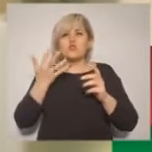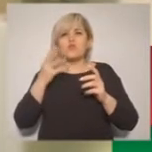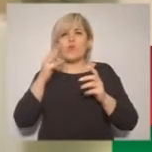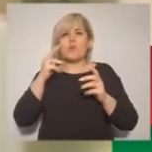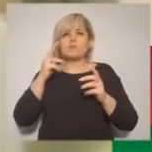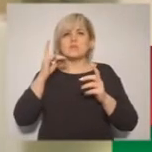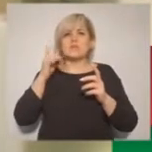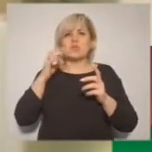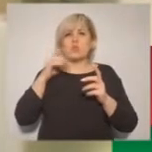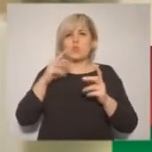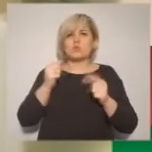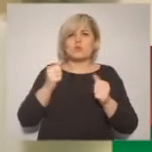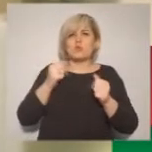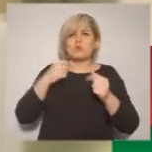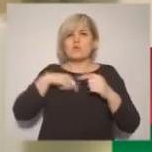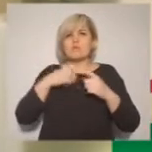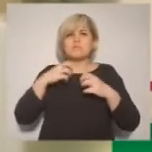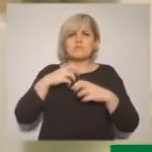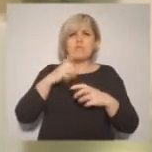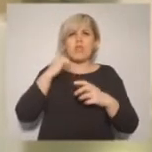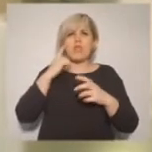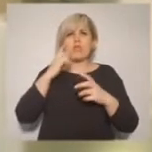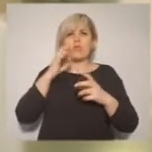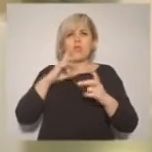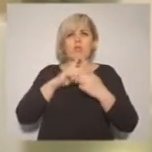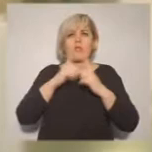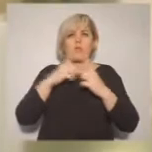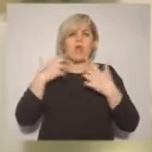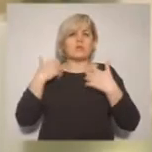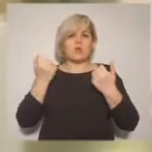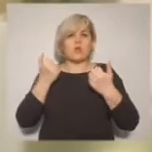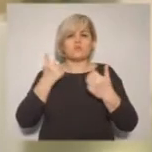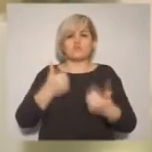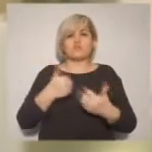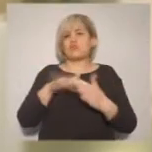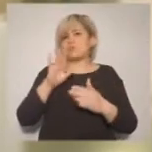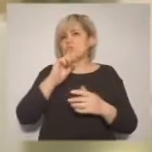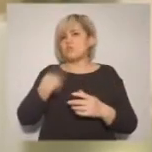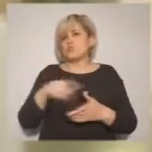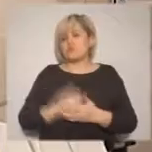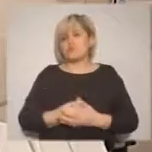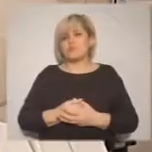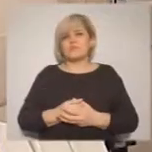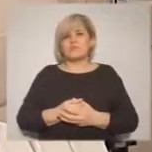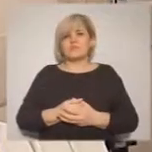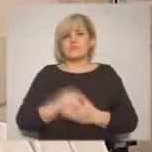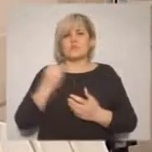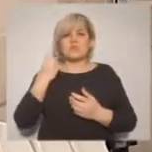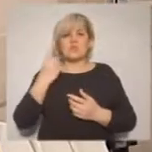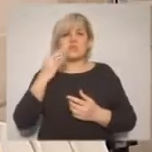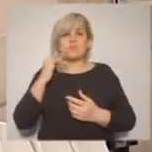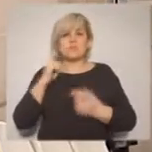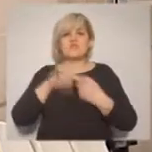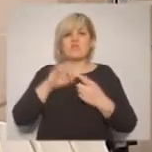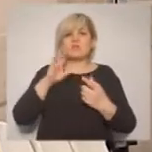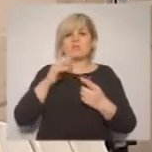популяция эпистархов у нас молодеет в нашей печени, да, то человек здоровым не будет. И еще один миф связан